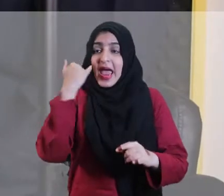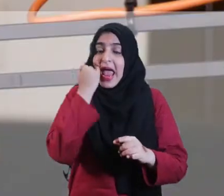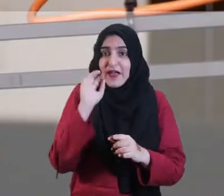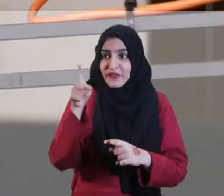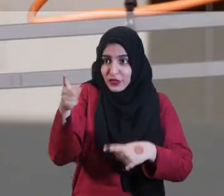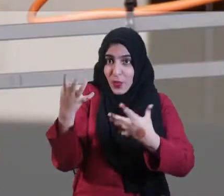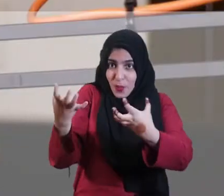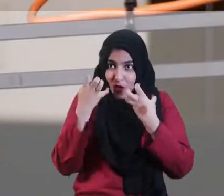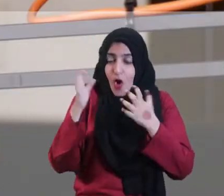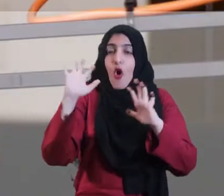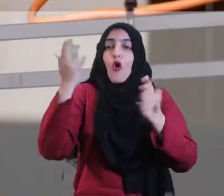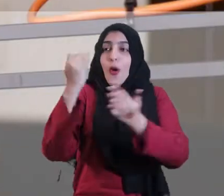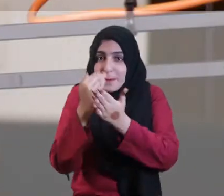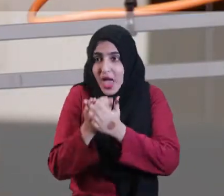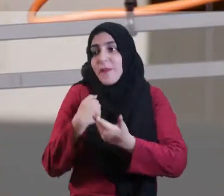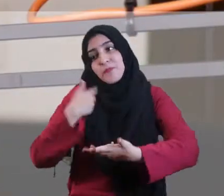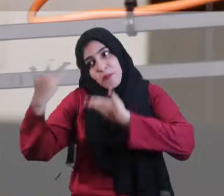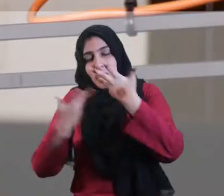विमान